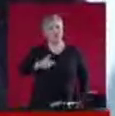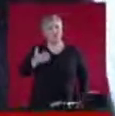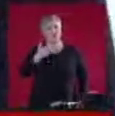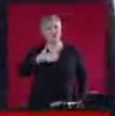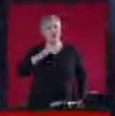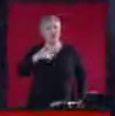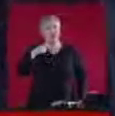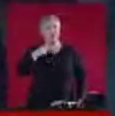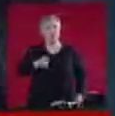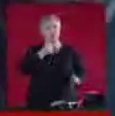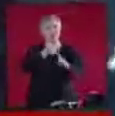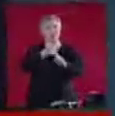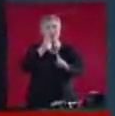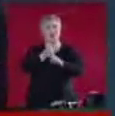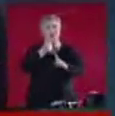ιδανικά